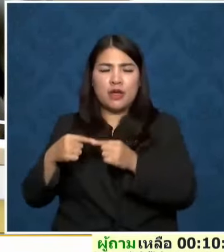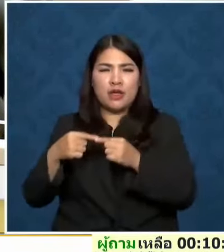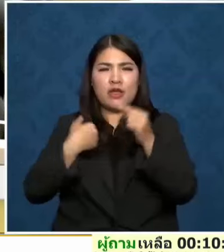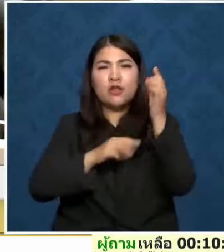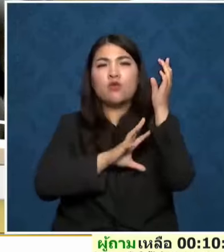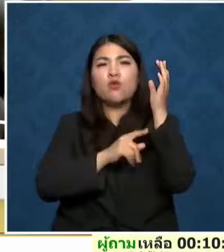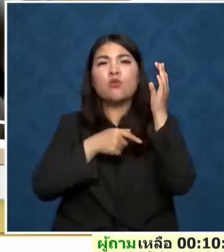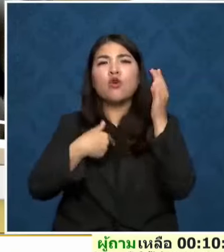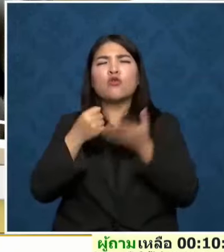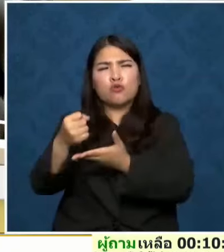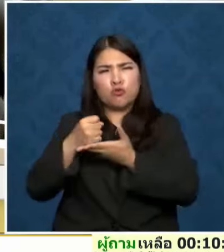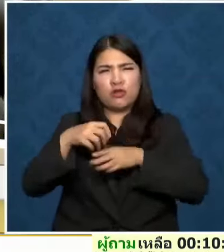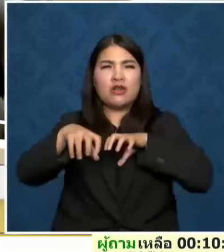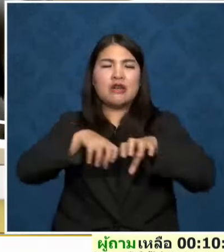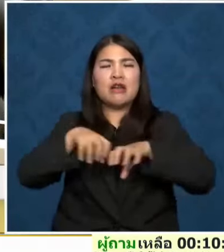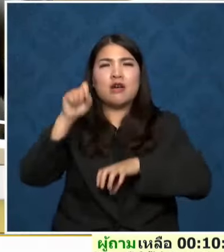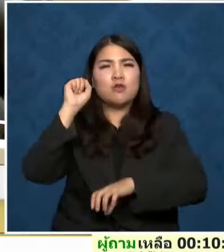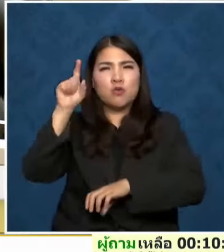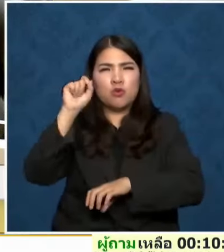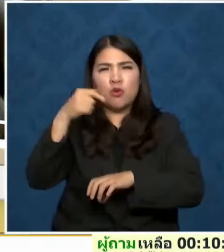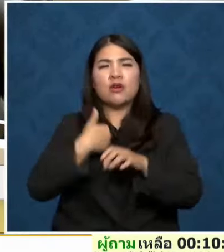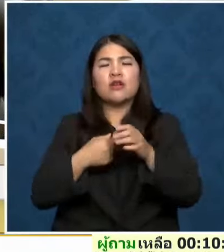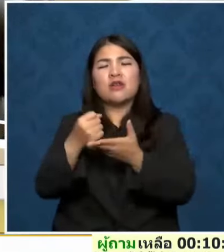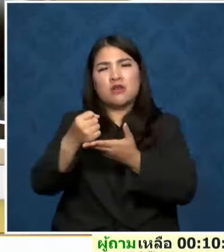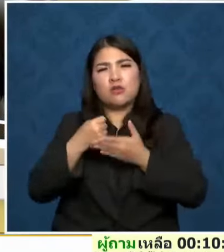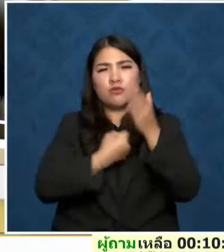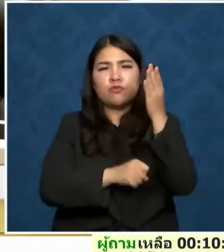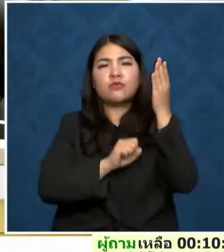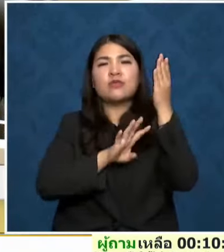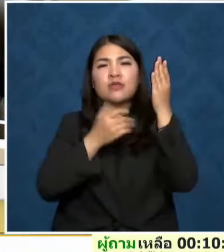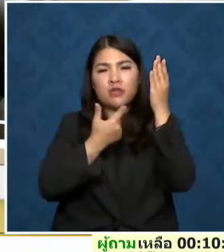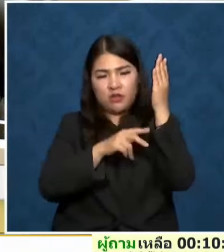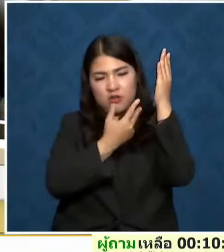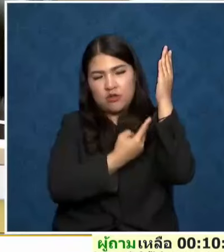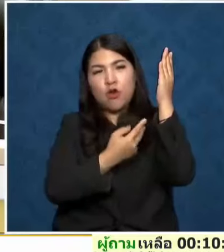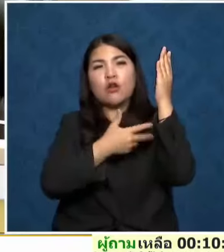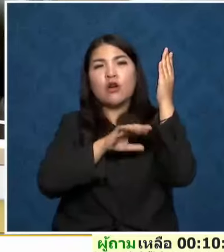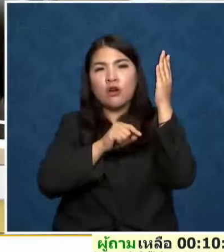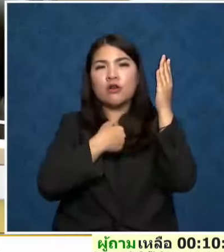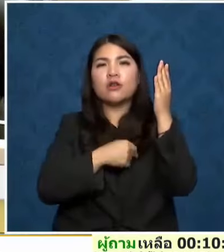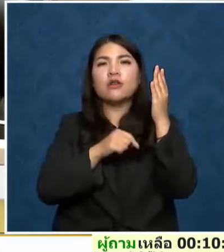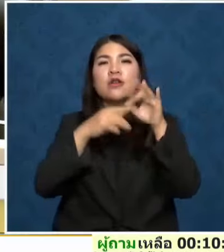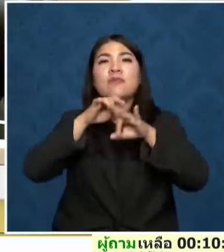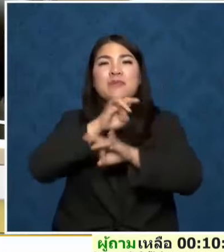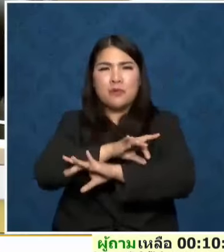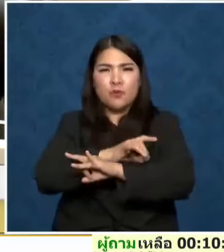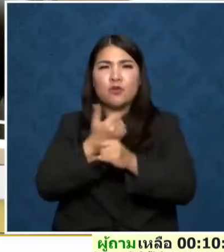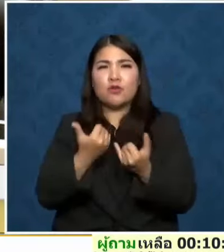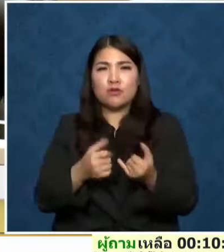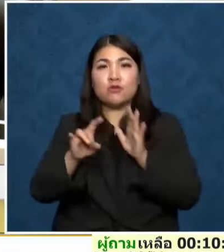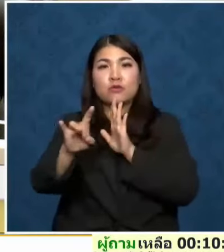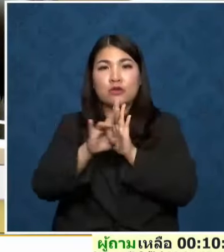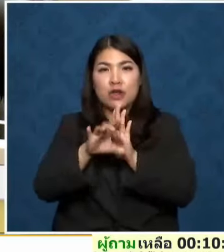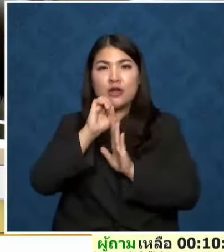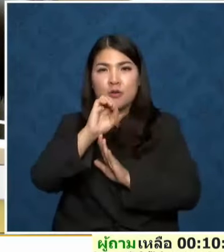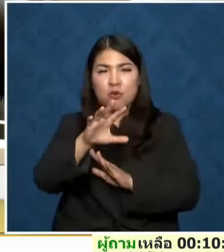รีบจัการเพพี่น้องประชาชนทั้ง 14 จหดภาคใ้และ 2 จหวดประจวบและเพชค์บุรีสุดท้ายผมเรีนประทานไปถง